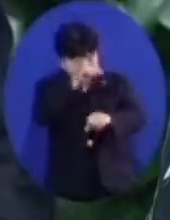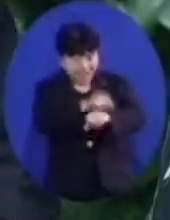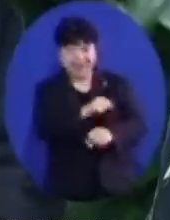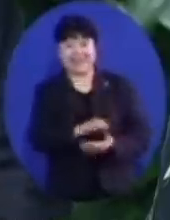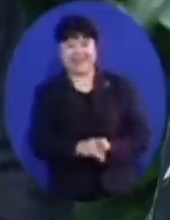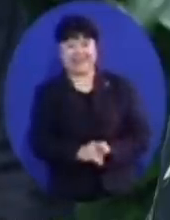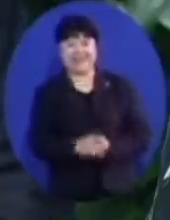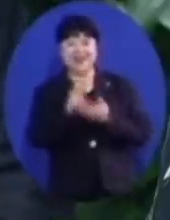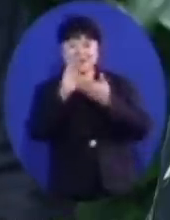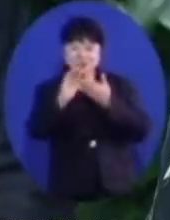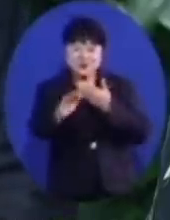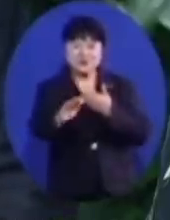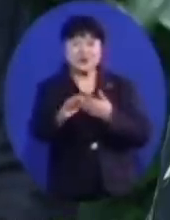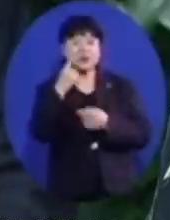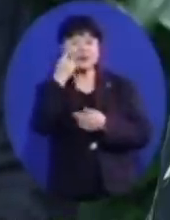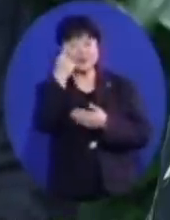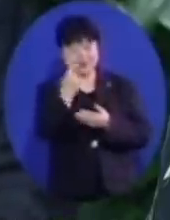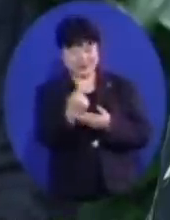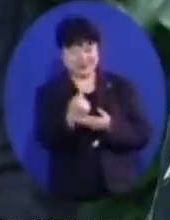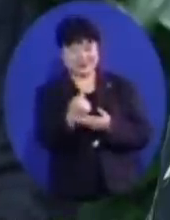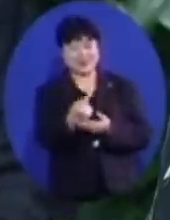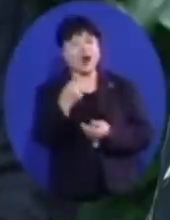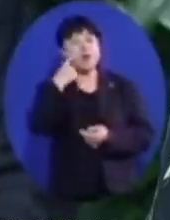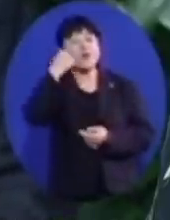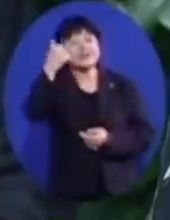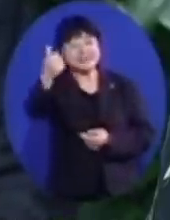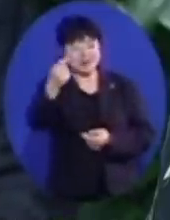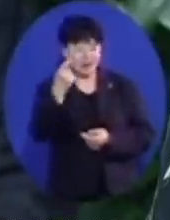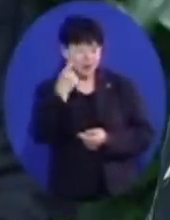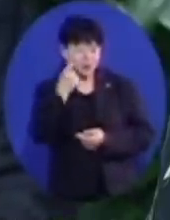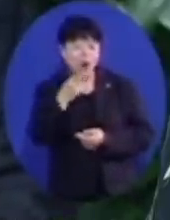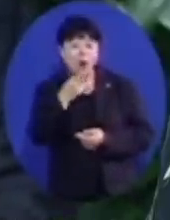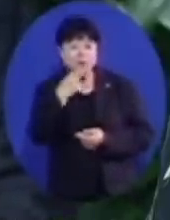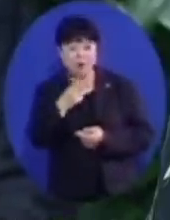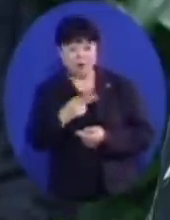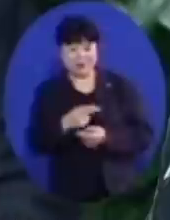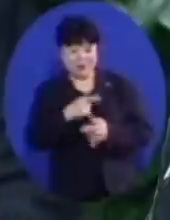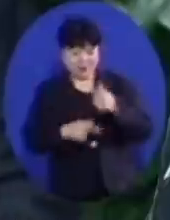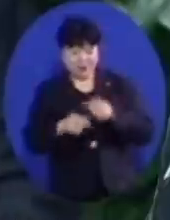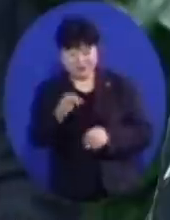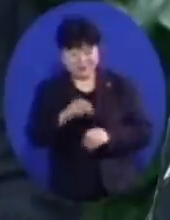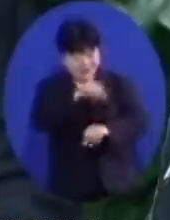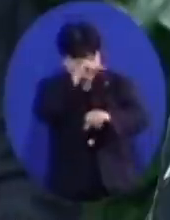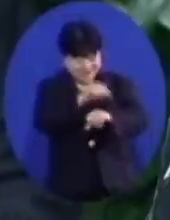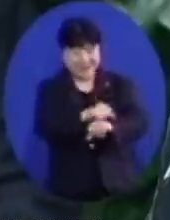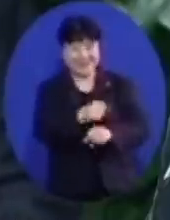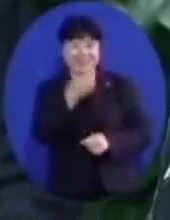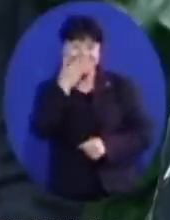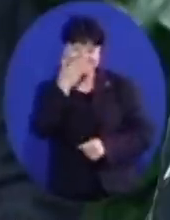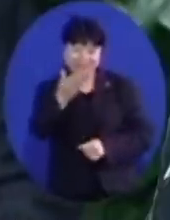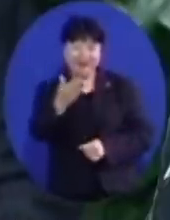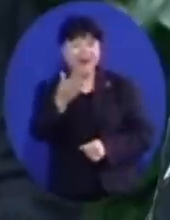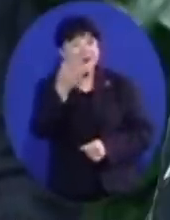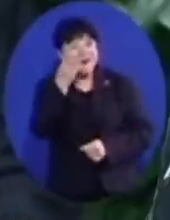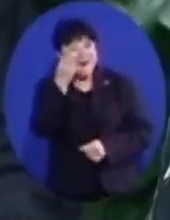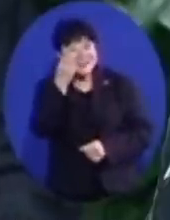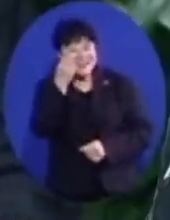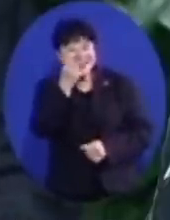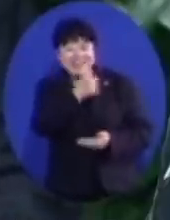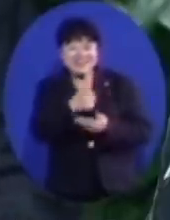나중에는 저에게 찾아와서 목사님 거짓말을 안 해도 장사를 잘하고 사게 되니 희한한 일입니다